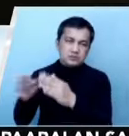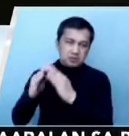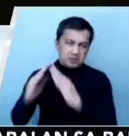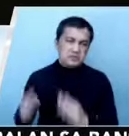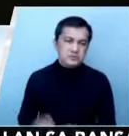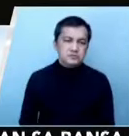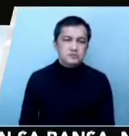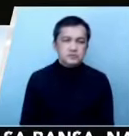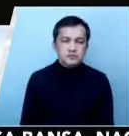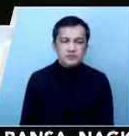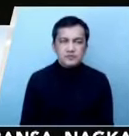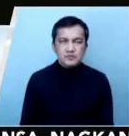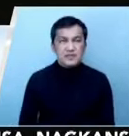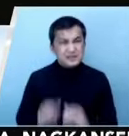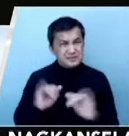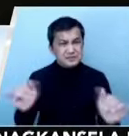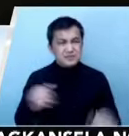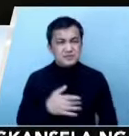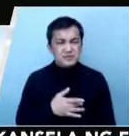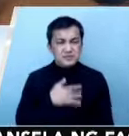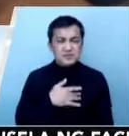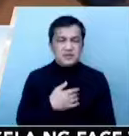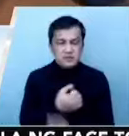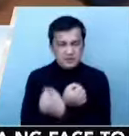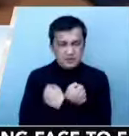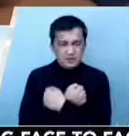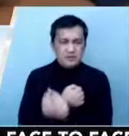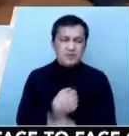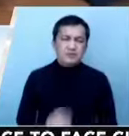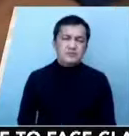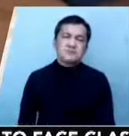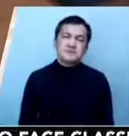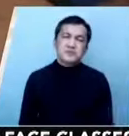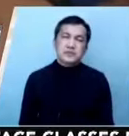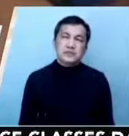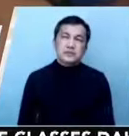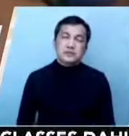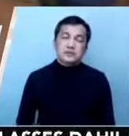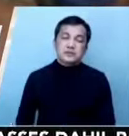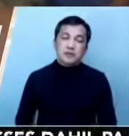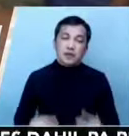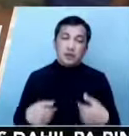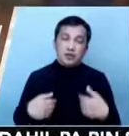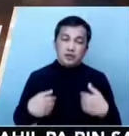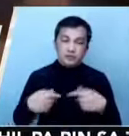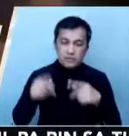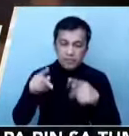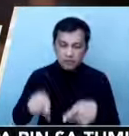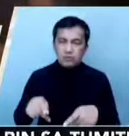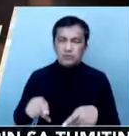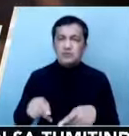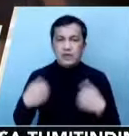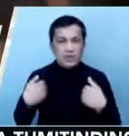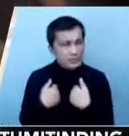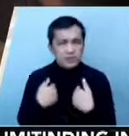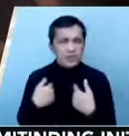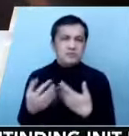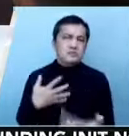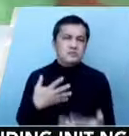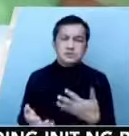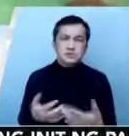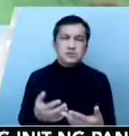talaga mararamdaman mo pag mahal mo yung isang bagay. Tao, hayop man yan. Iba talaga, sir